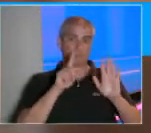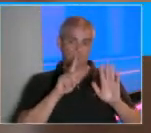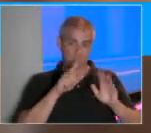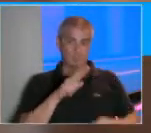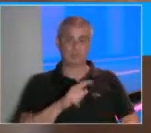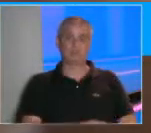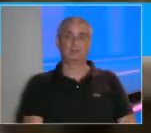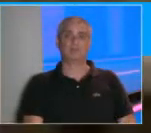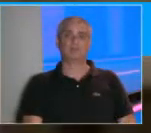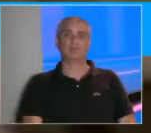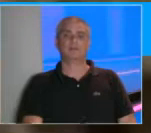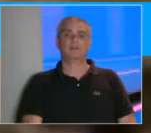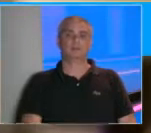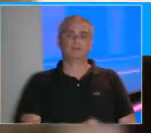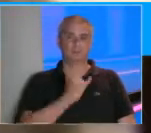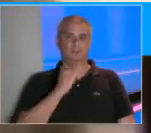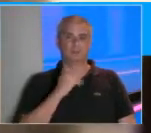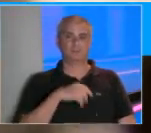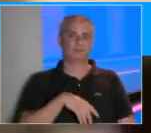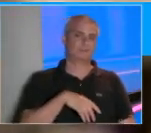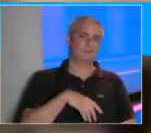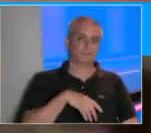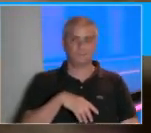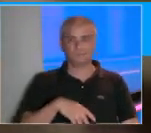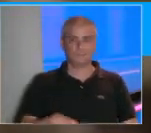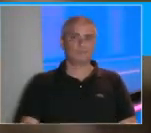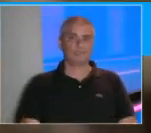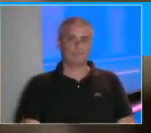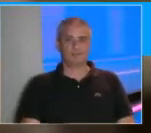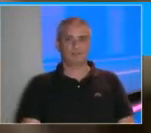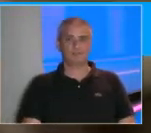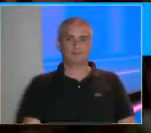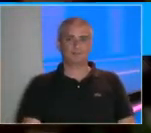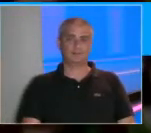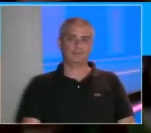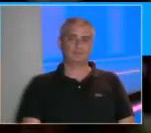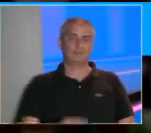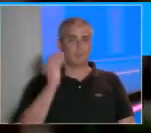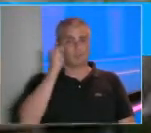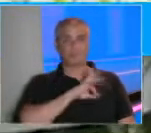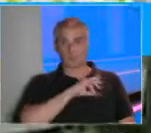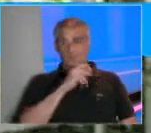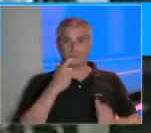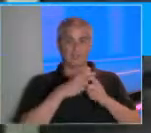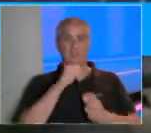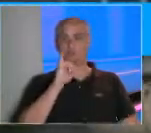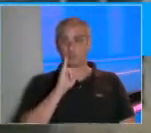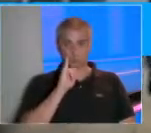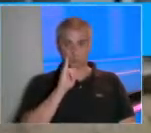לחודש. כן, כן, יסיימו את שנת הלימודים, ובעל תיכוניים, למעשה כיתות